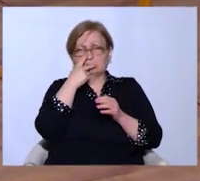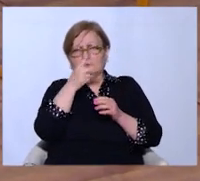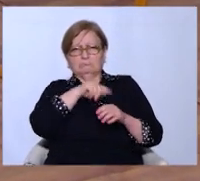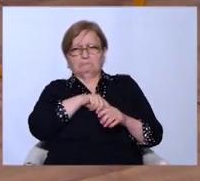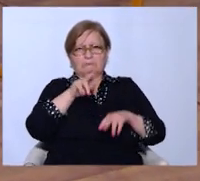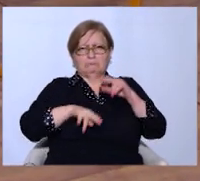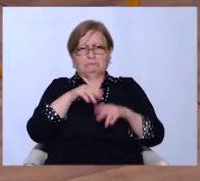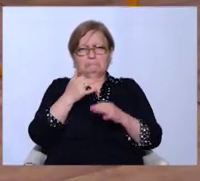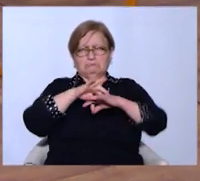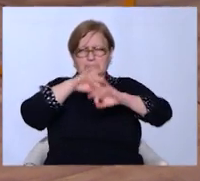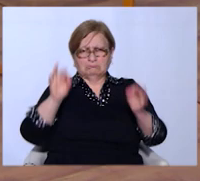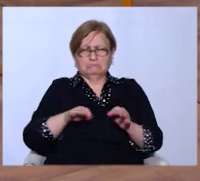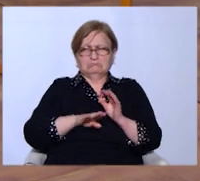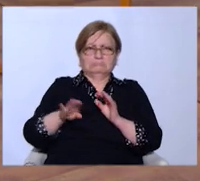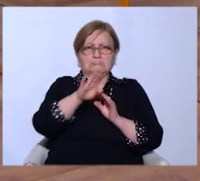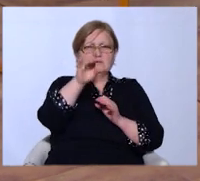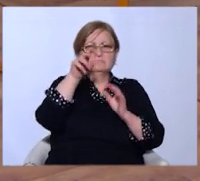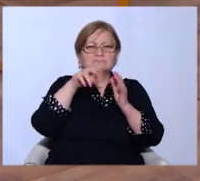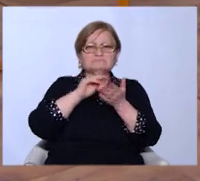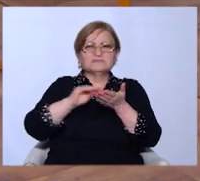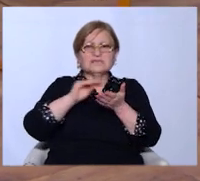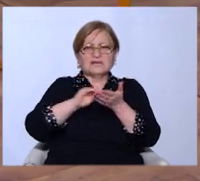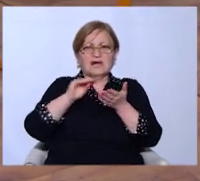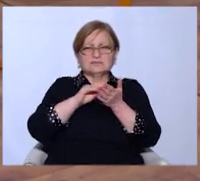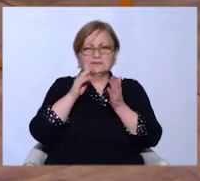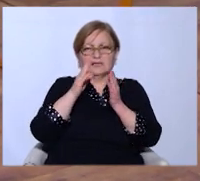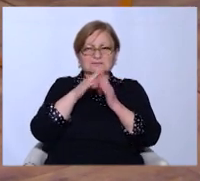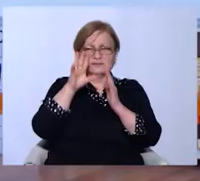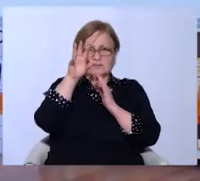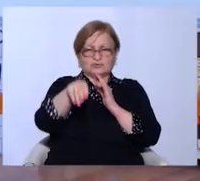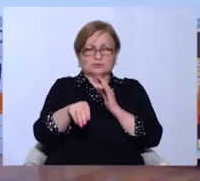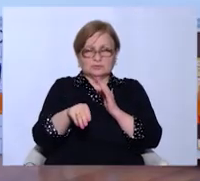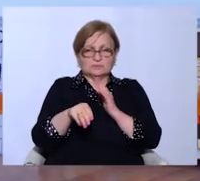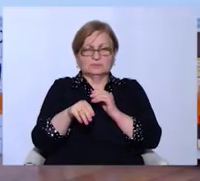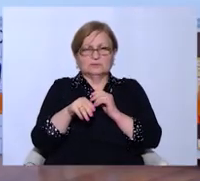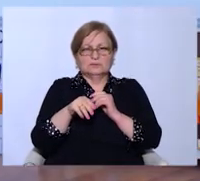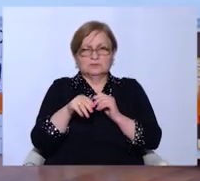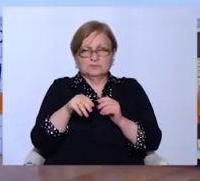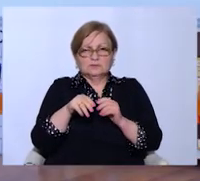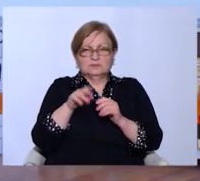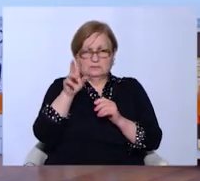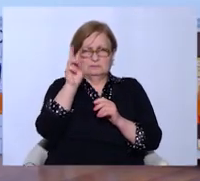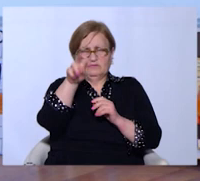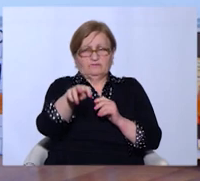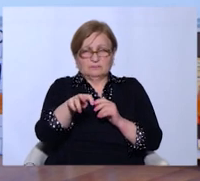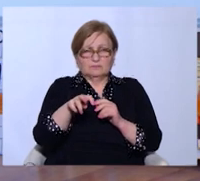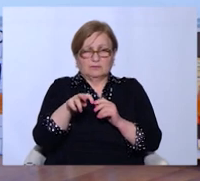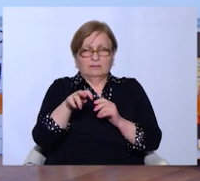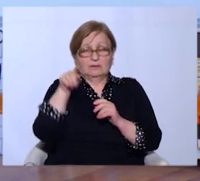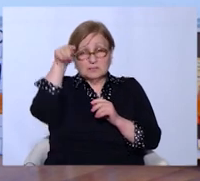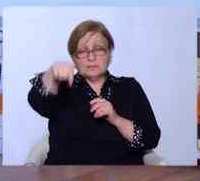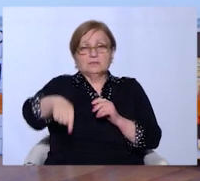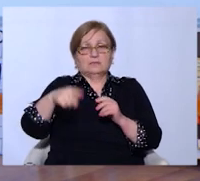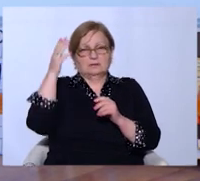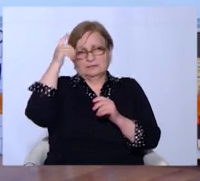ყოფილა. და ეს აუყვა ნელ-ნელა ზემოთ ქუჩას, მაჩაბელის ქუჩამდე, სადაც დღეს წერელთა სახლი არის და სადაც